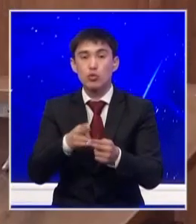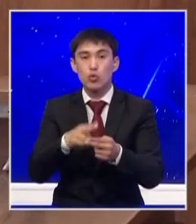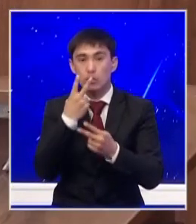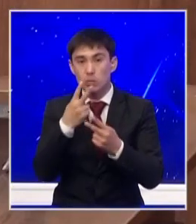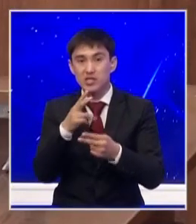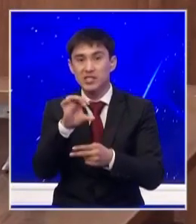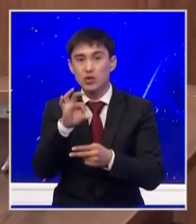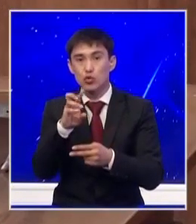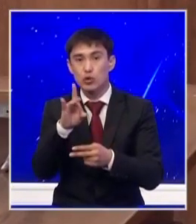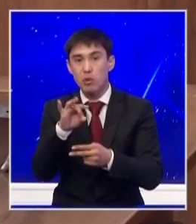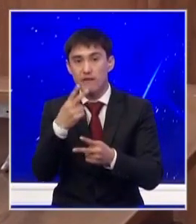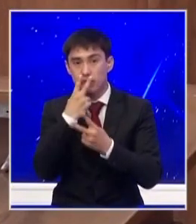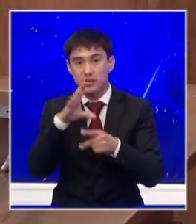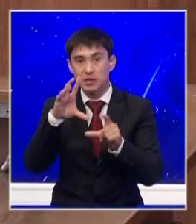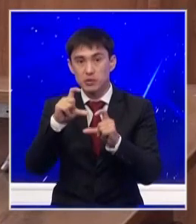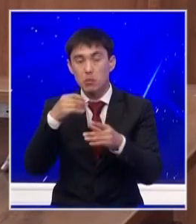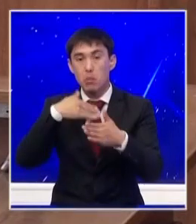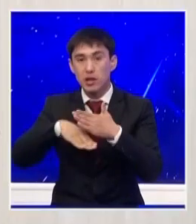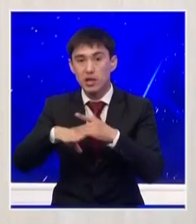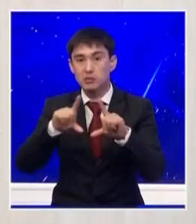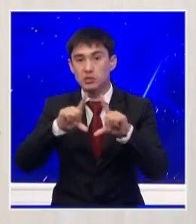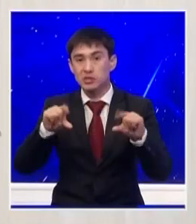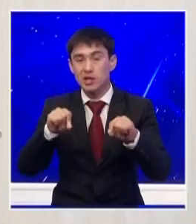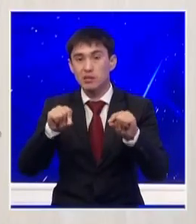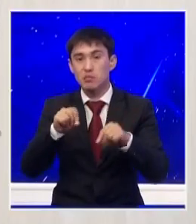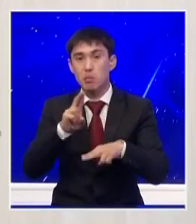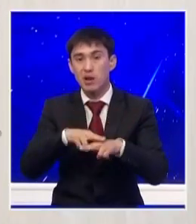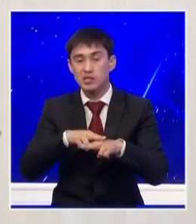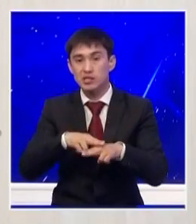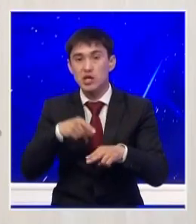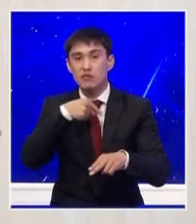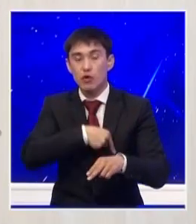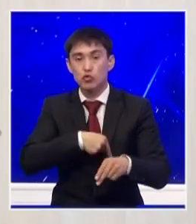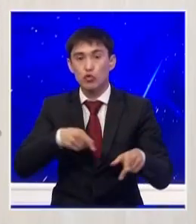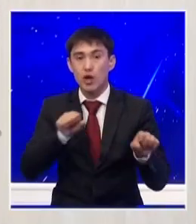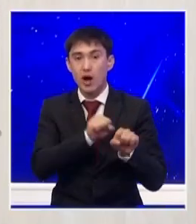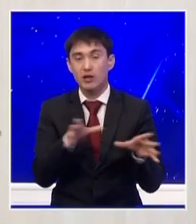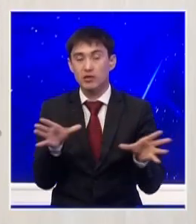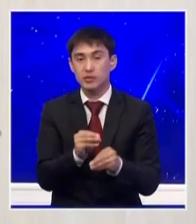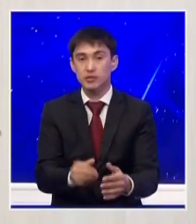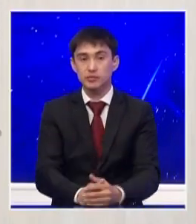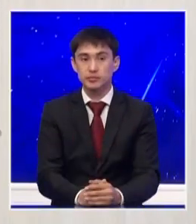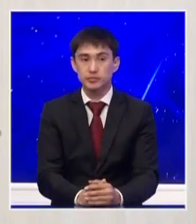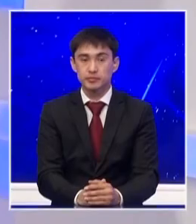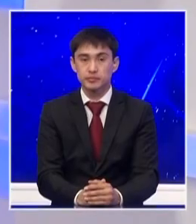которого Серик кудебаев запечатлен покидающим здание департамента полиции с вооруженной охраной